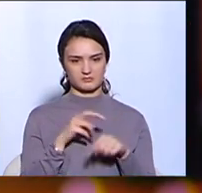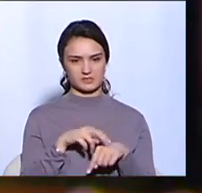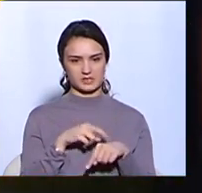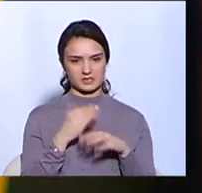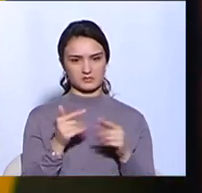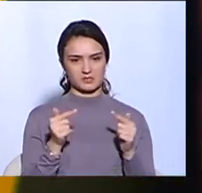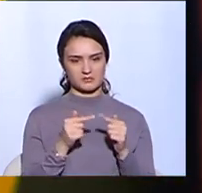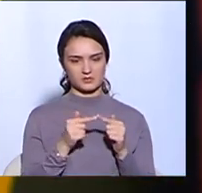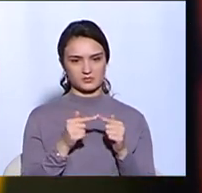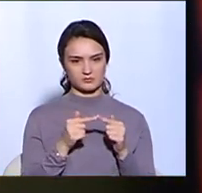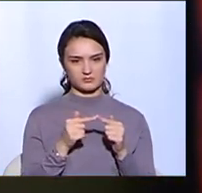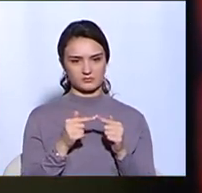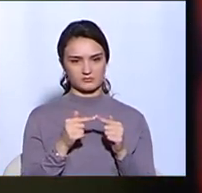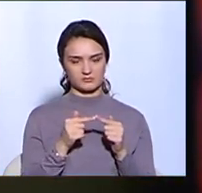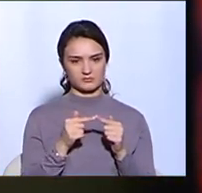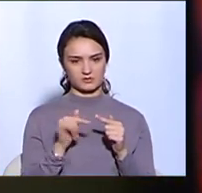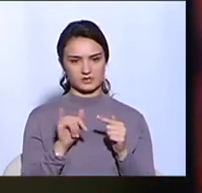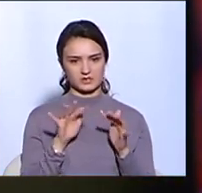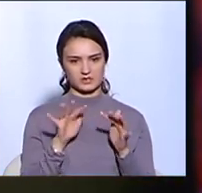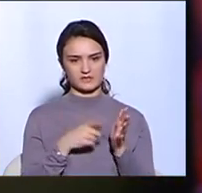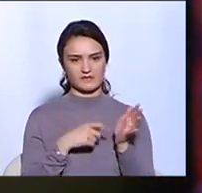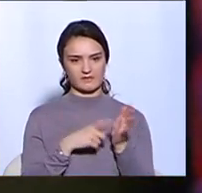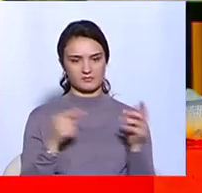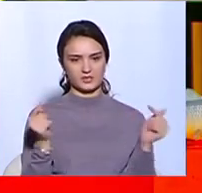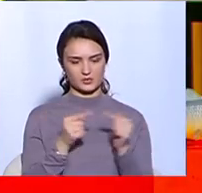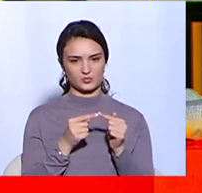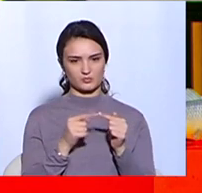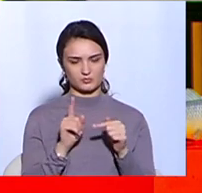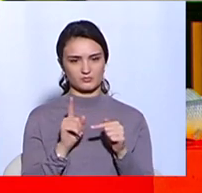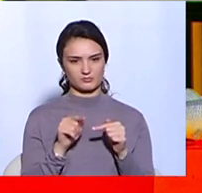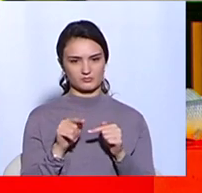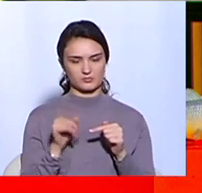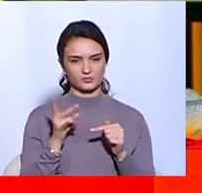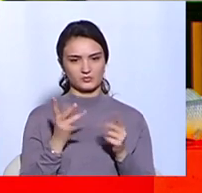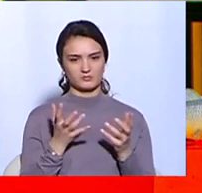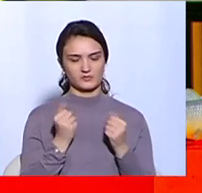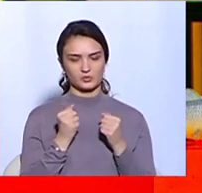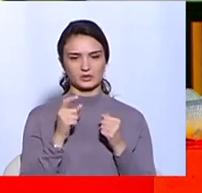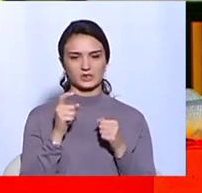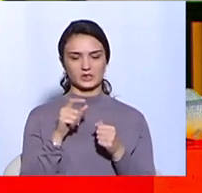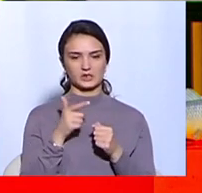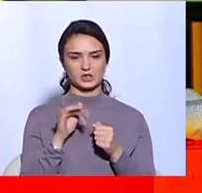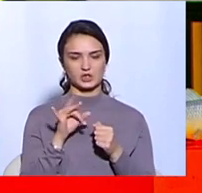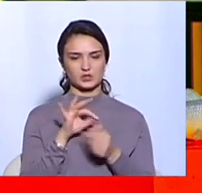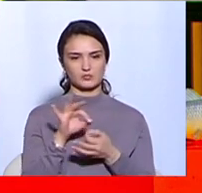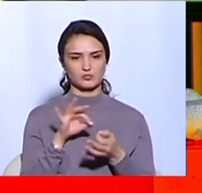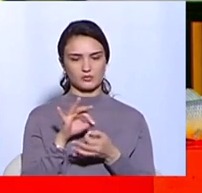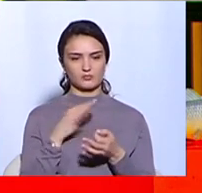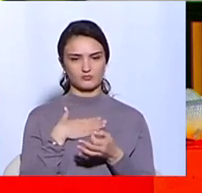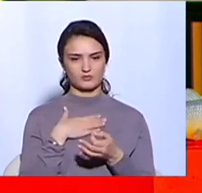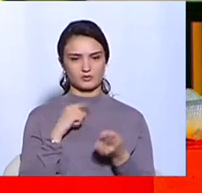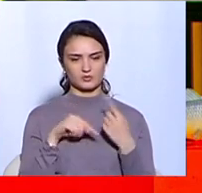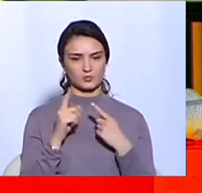მედიცინის დამადასტურებელი დოკუმენტები, სადაც კვლევებით არის განსაზღვრული ცალსახად, რომ უნდა მივითვათ გირჩის მურაბა იმისათვის, რომ ჩვენი